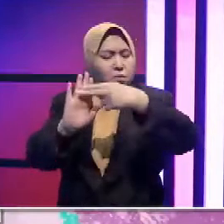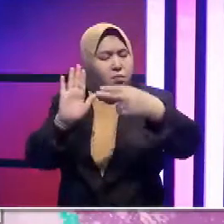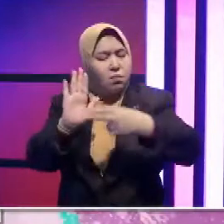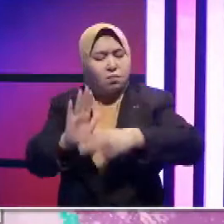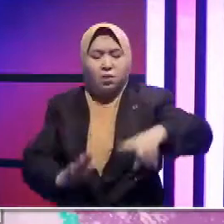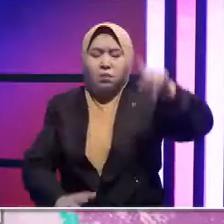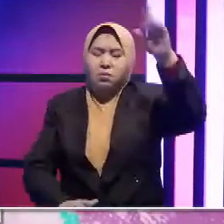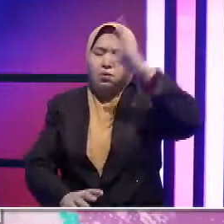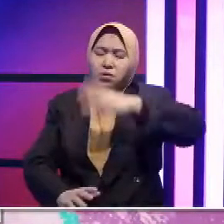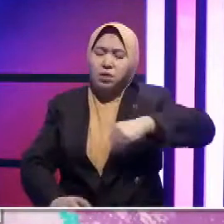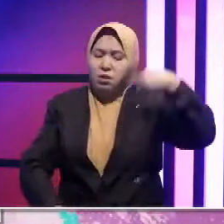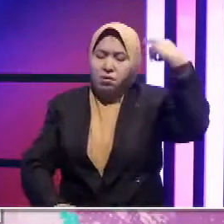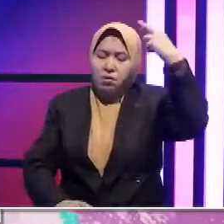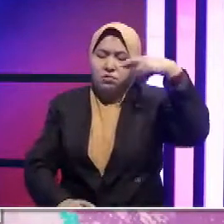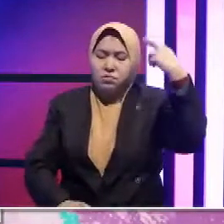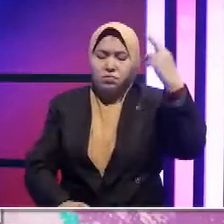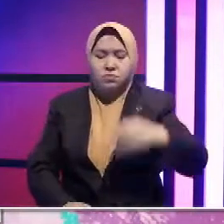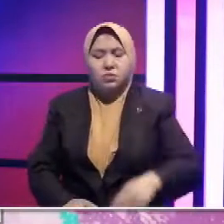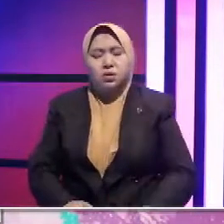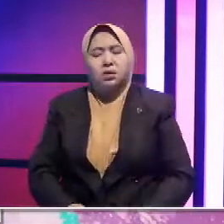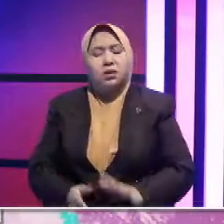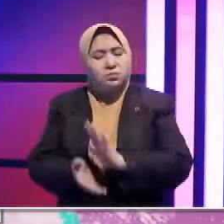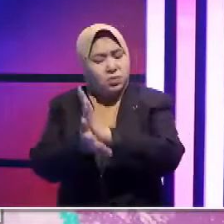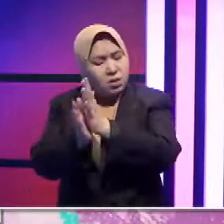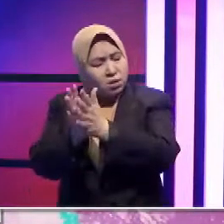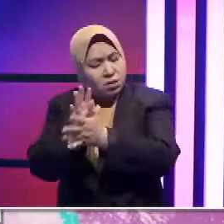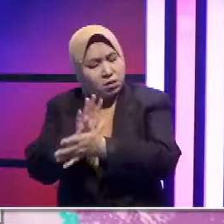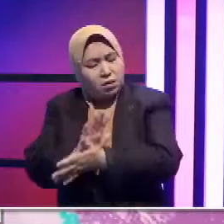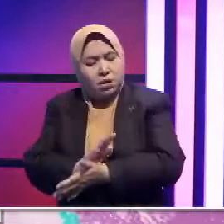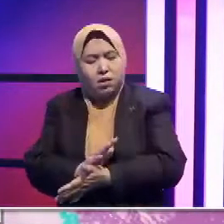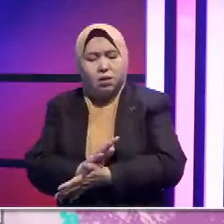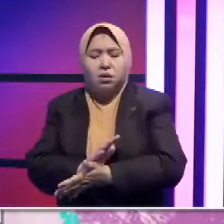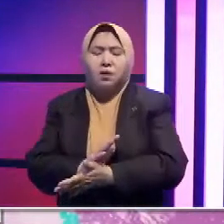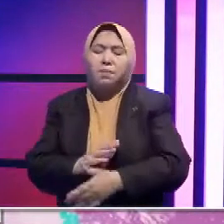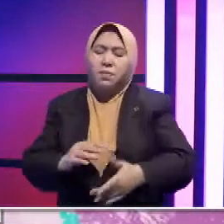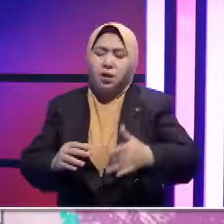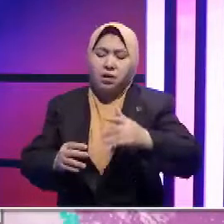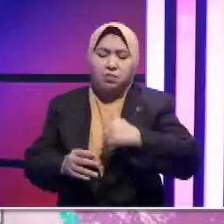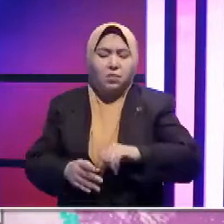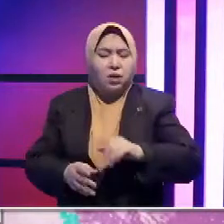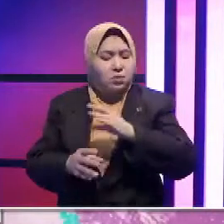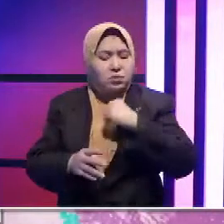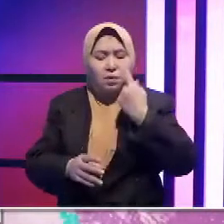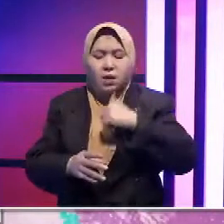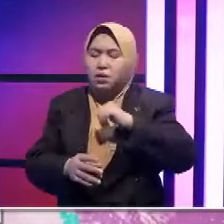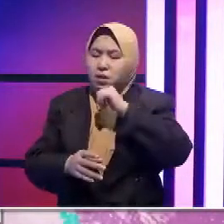امرا اذا قضى الله ورسوله